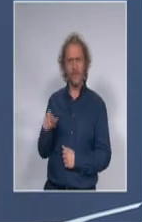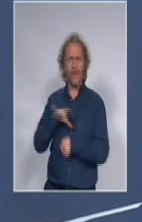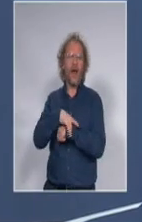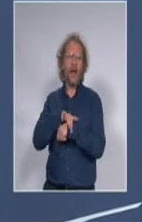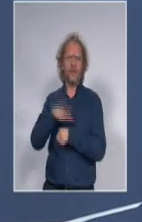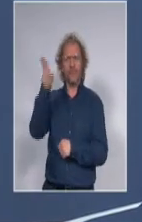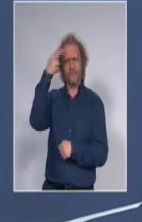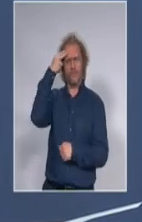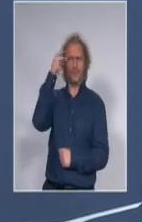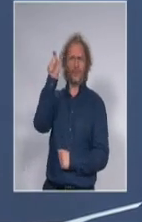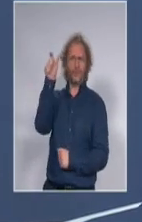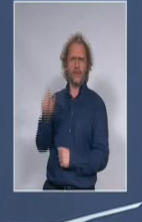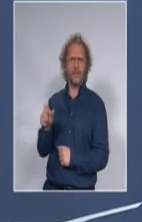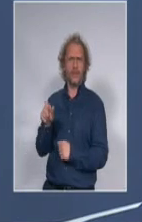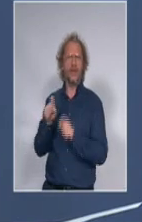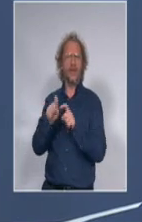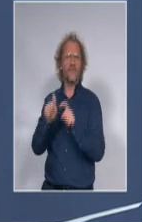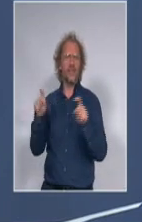infektivne klinike.